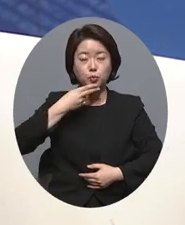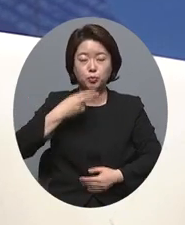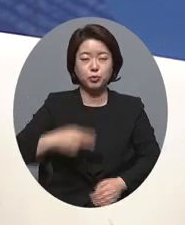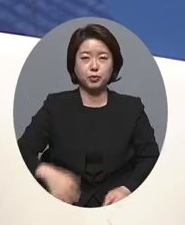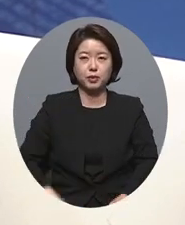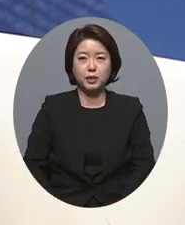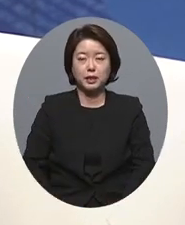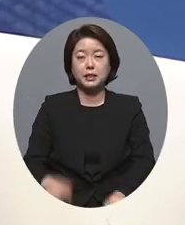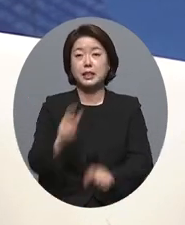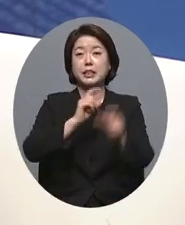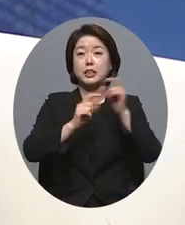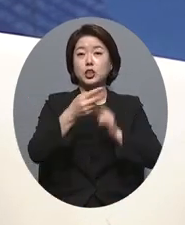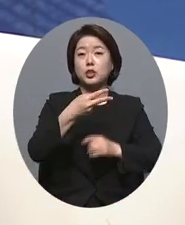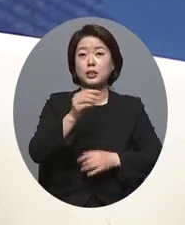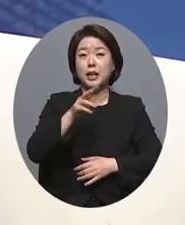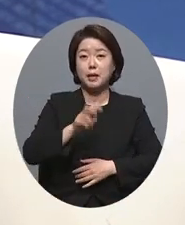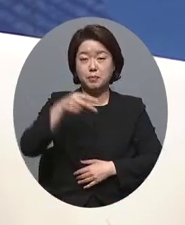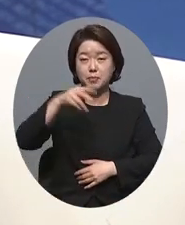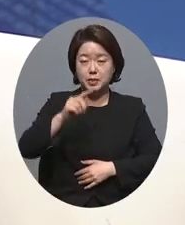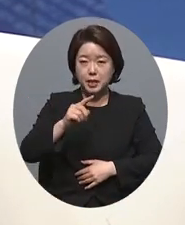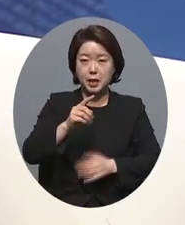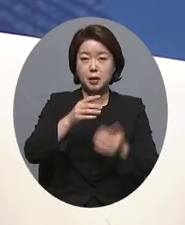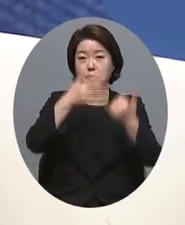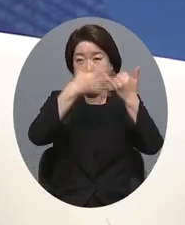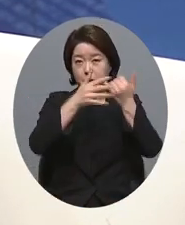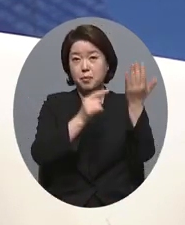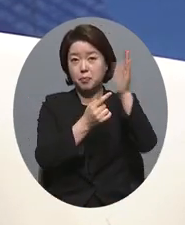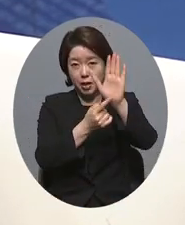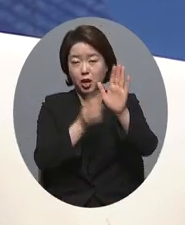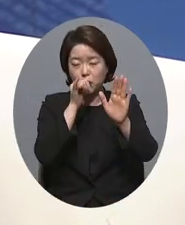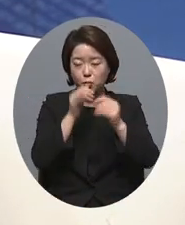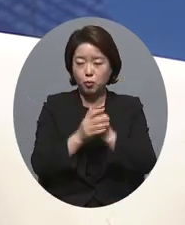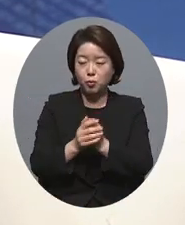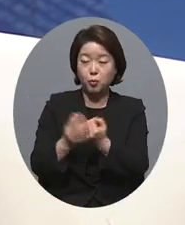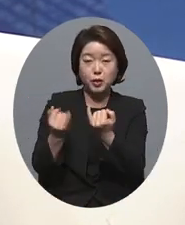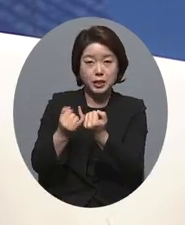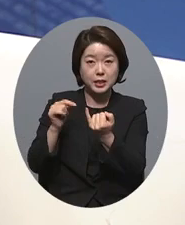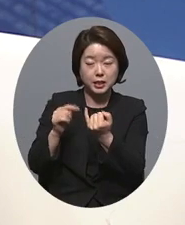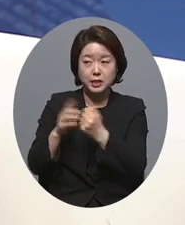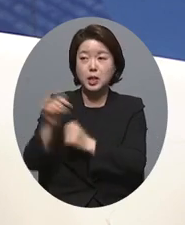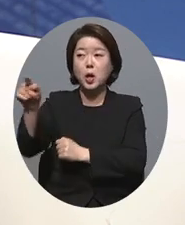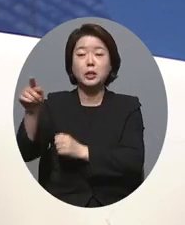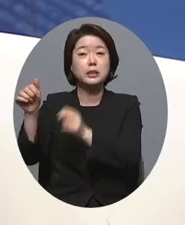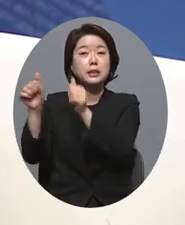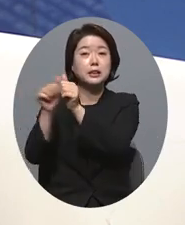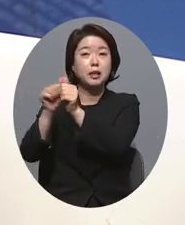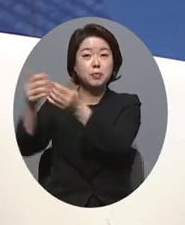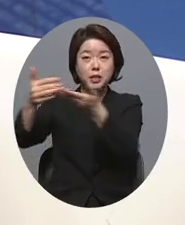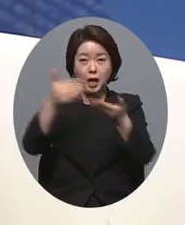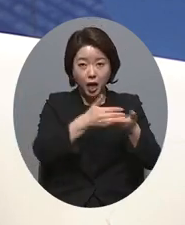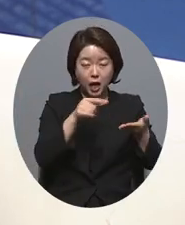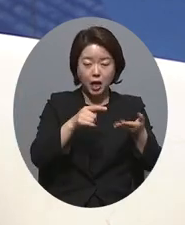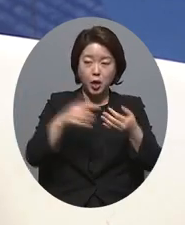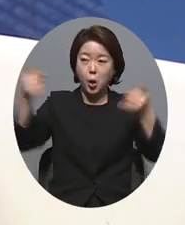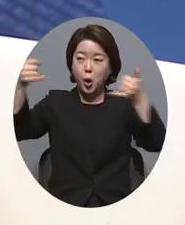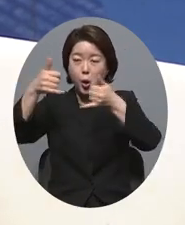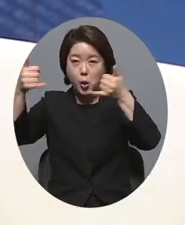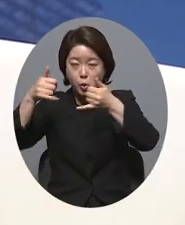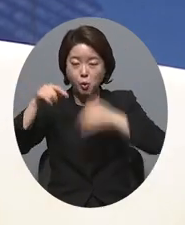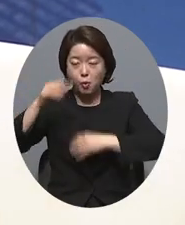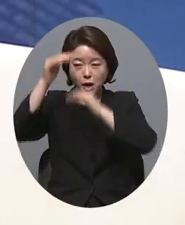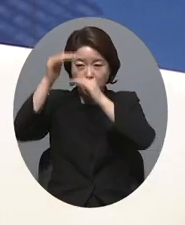없습니다. 더 탐사의 보도가 있었고 더 탐사 역시 여자친구와 그 남자친구 제보자의 통화 내용